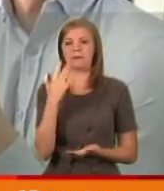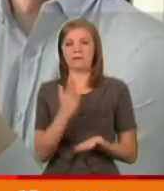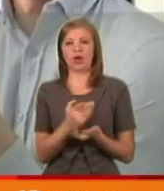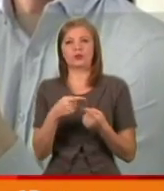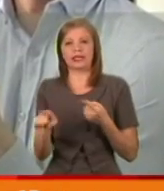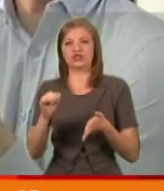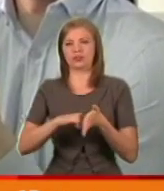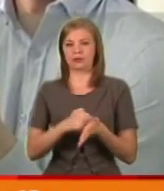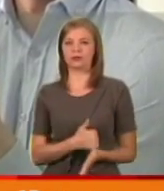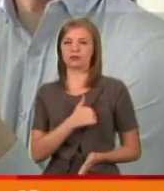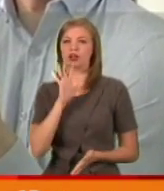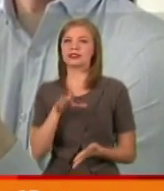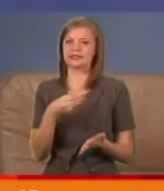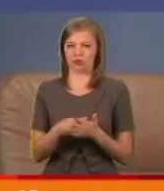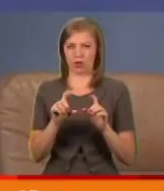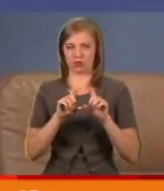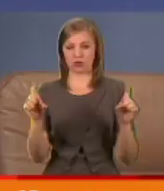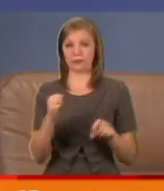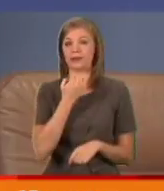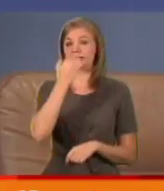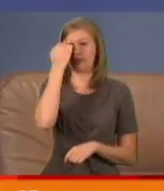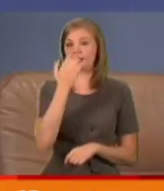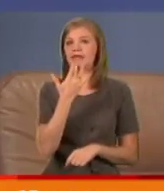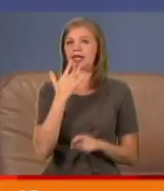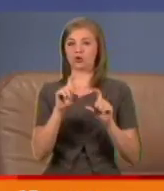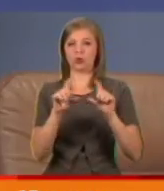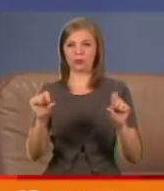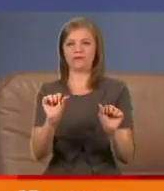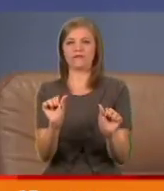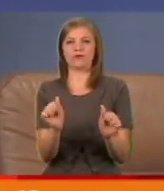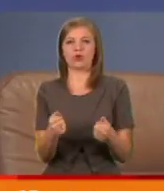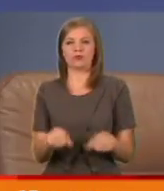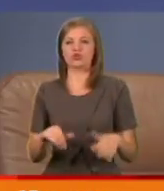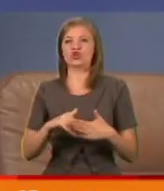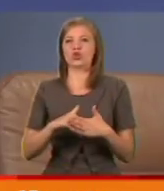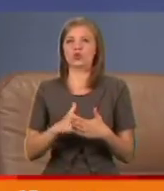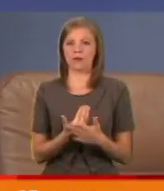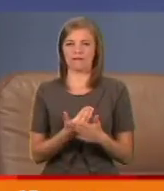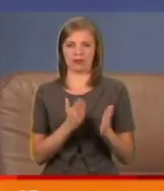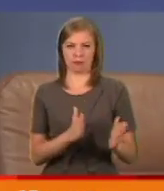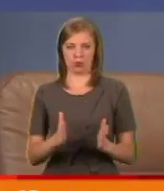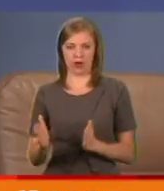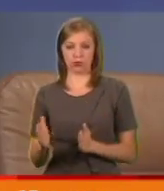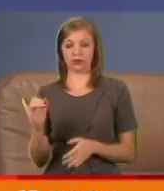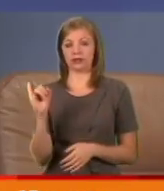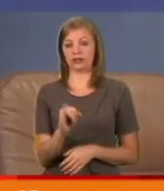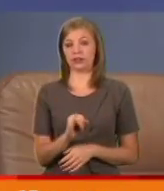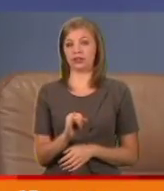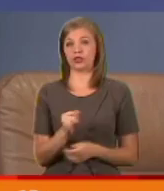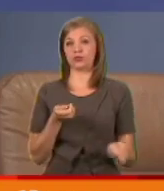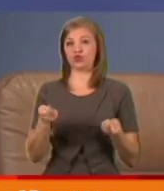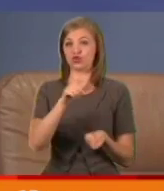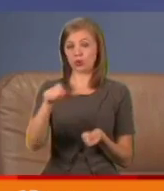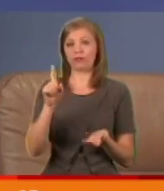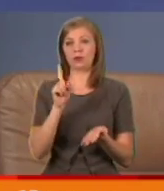інші приводи пишатись своєю установою. Завдяки національному агентству формується новий правопорядок. І